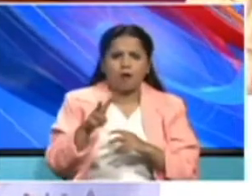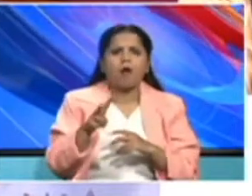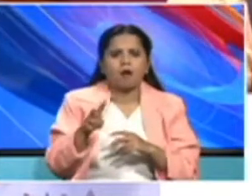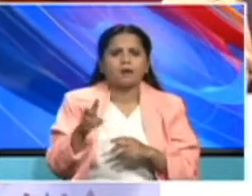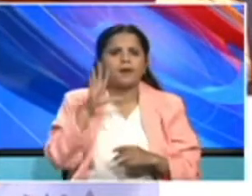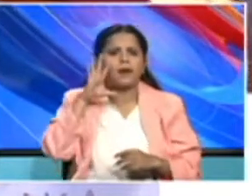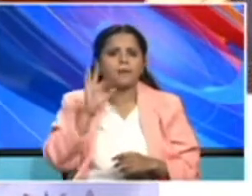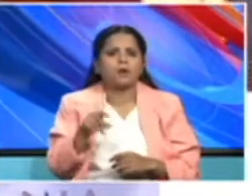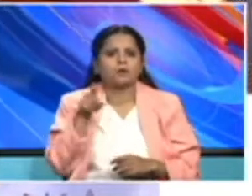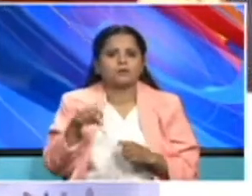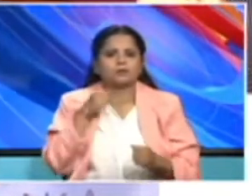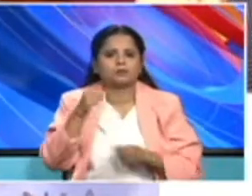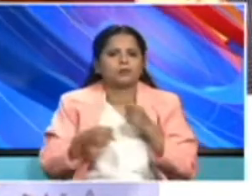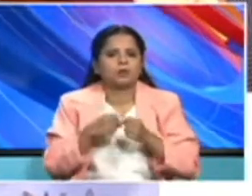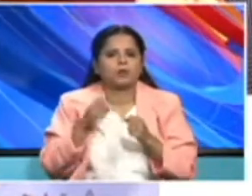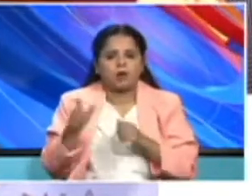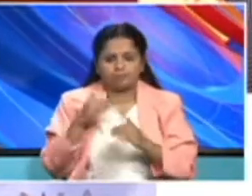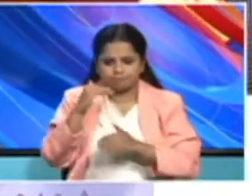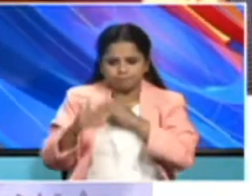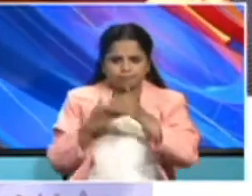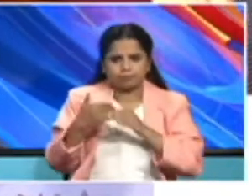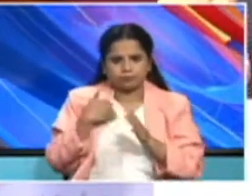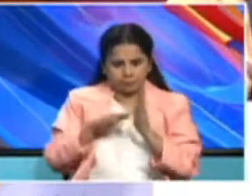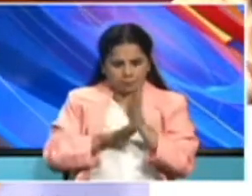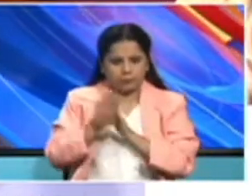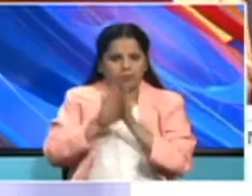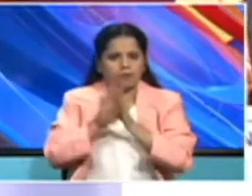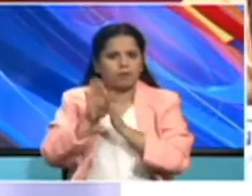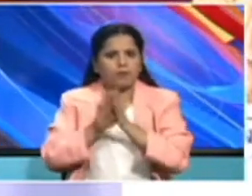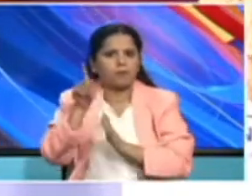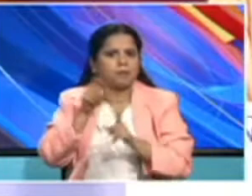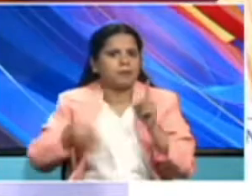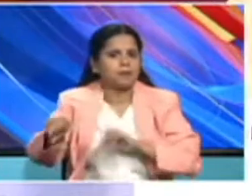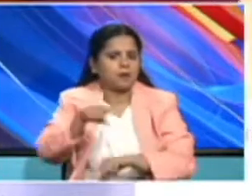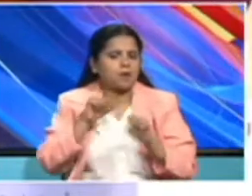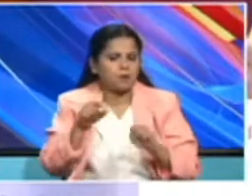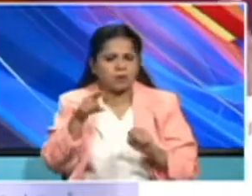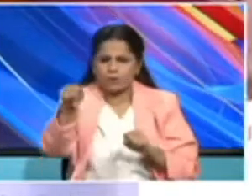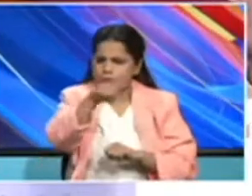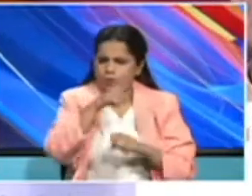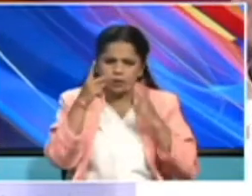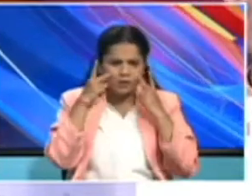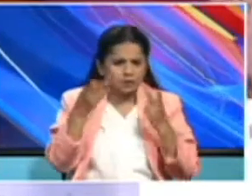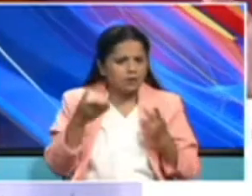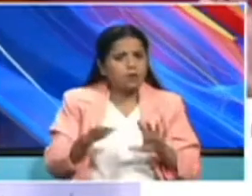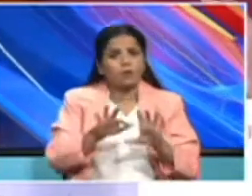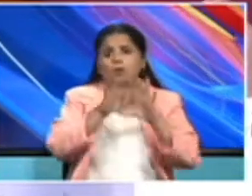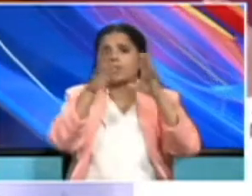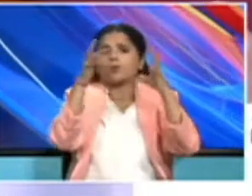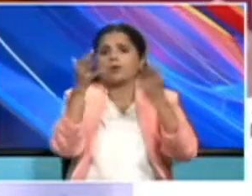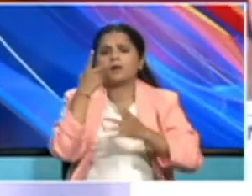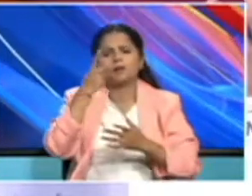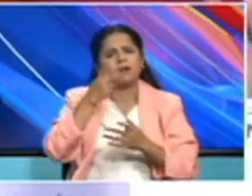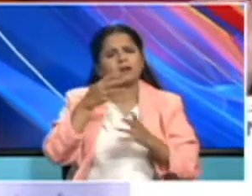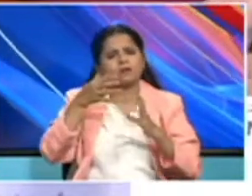होता है। आज भी आप देखेंगे दुनिया में जो देश